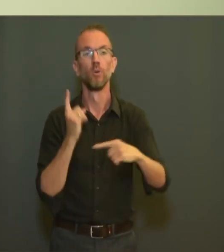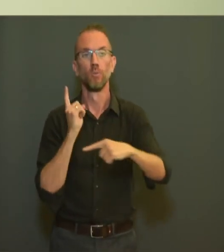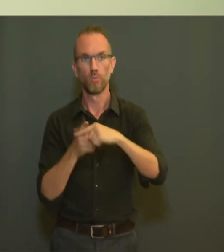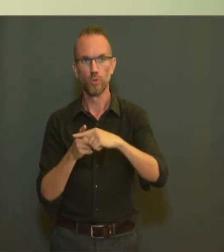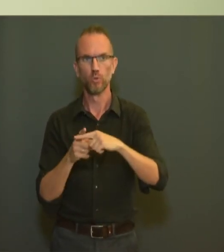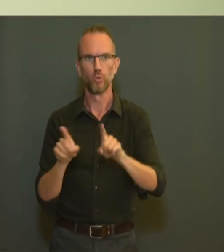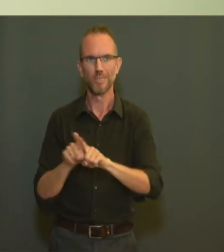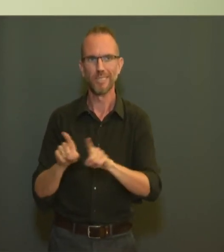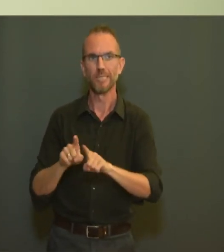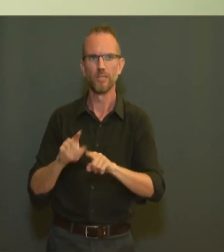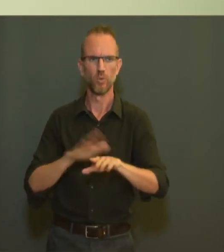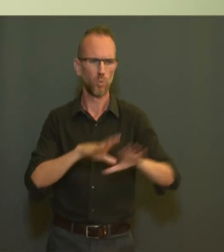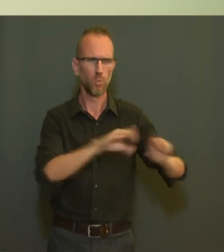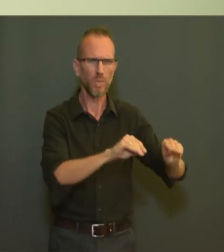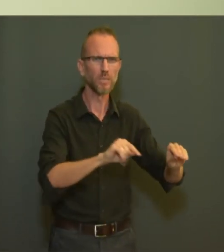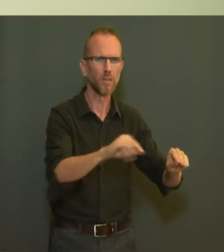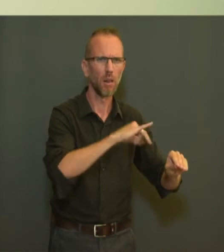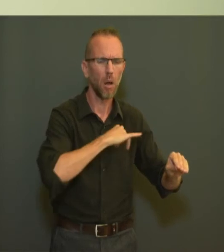pouvoirs locaux.